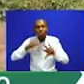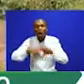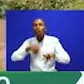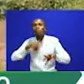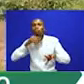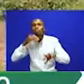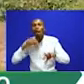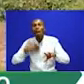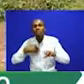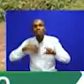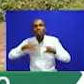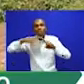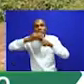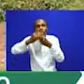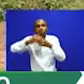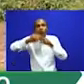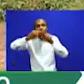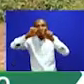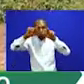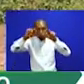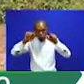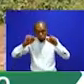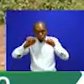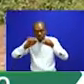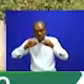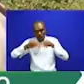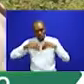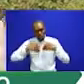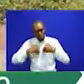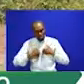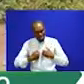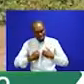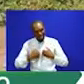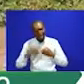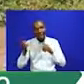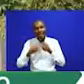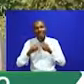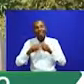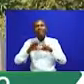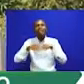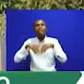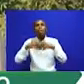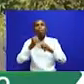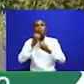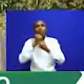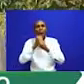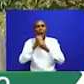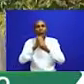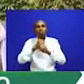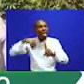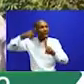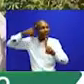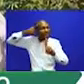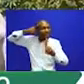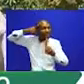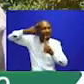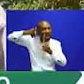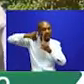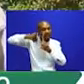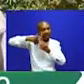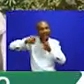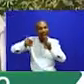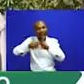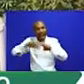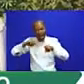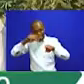transformi mogetia yanero overloaded injira tabu yanta kokara tuwana ni buna serikali na intu